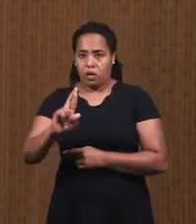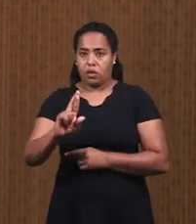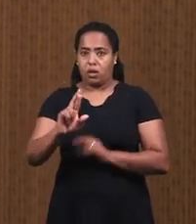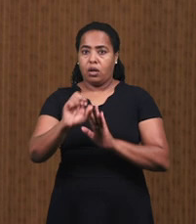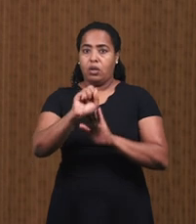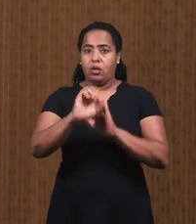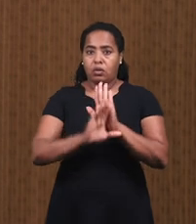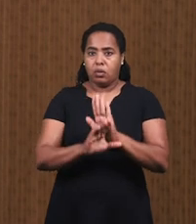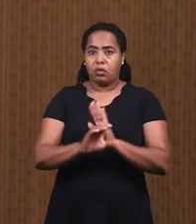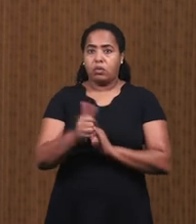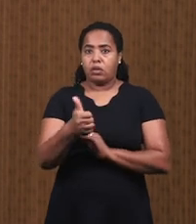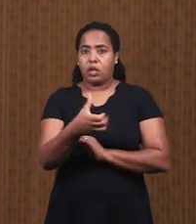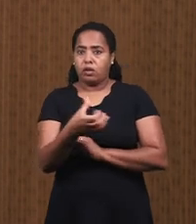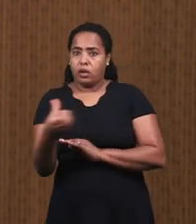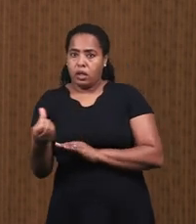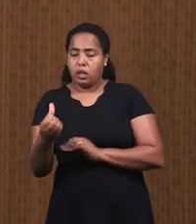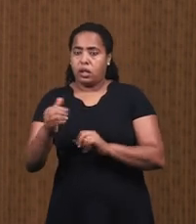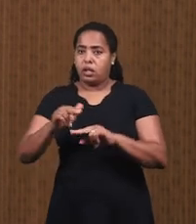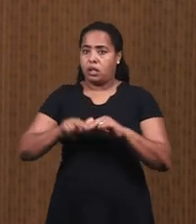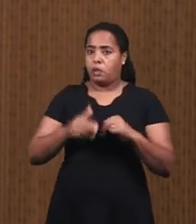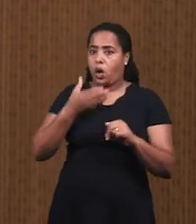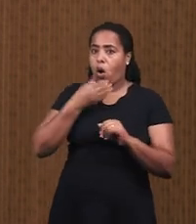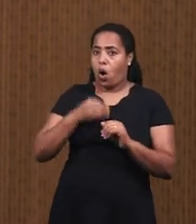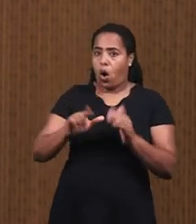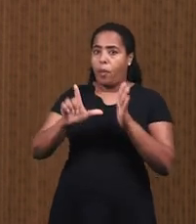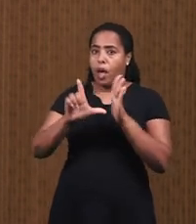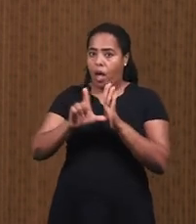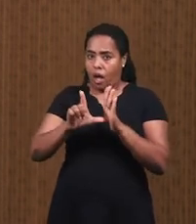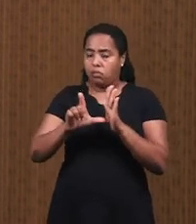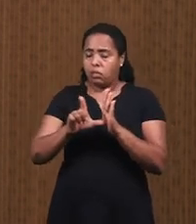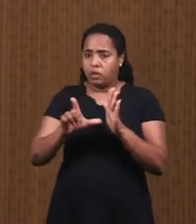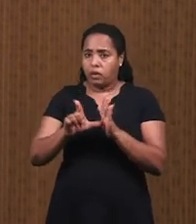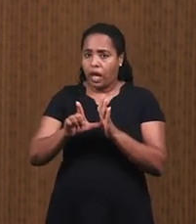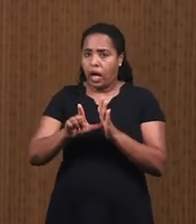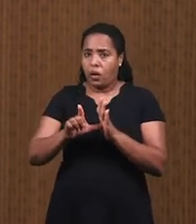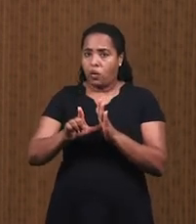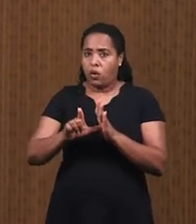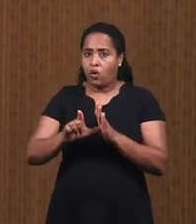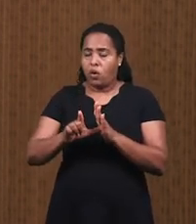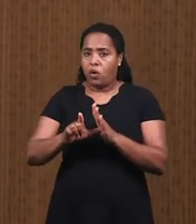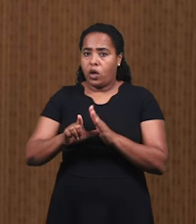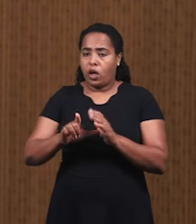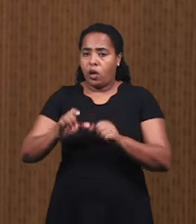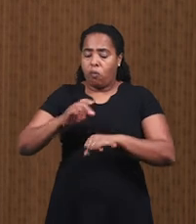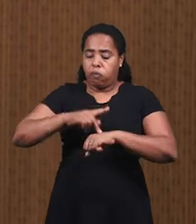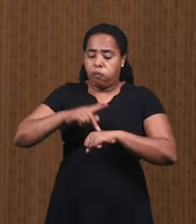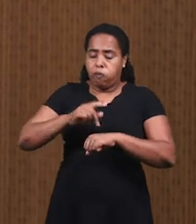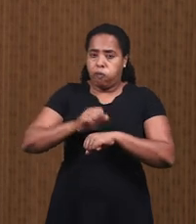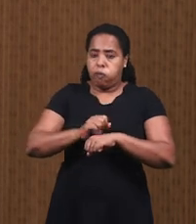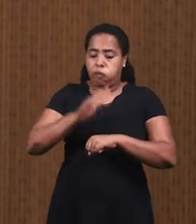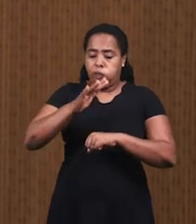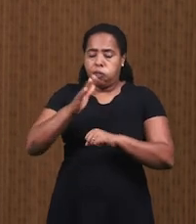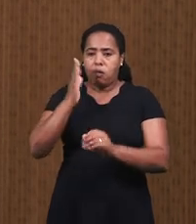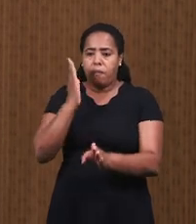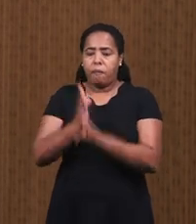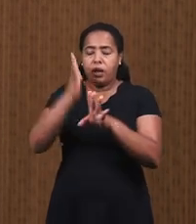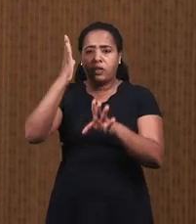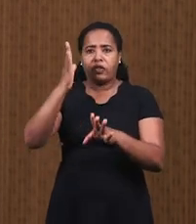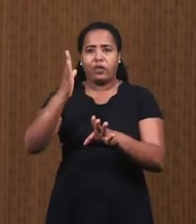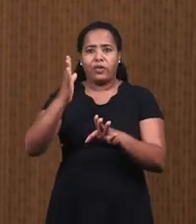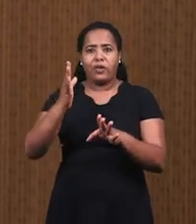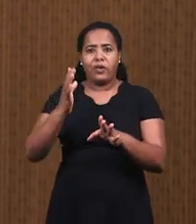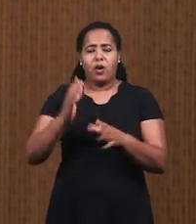Слово вернулось к народу. Через Лютера. Это сокрытое сокровище. Оно было обнаружено на